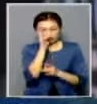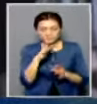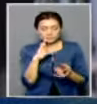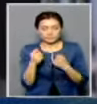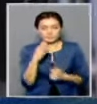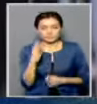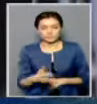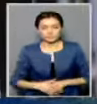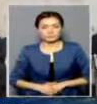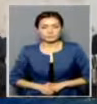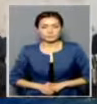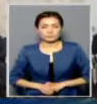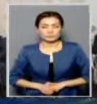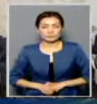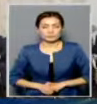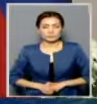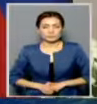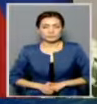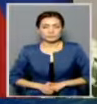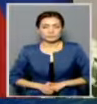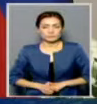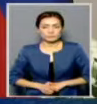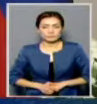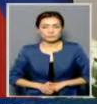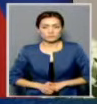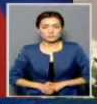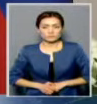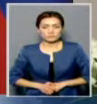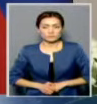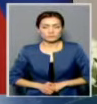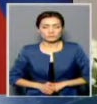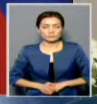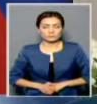нығайту керектігіне тоқталды. Действительно, между нашими странами имеются